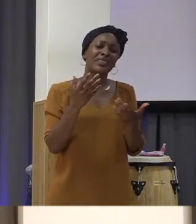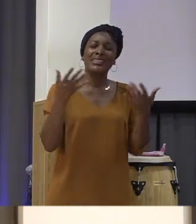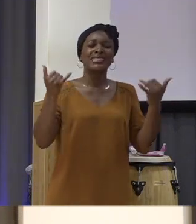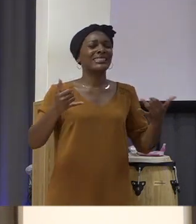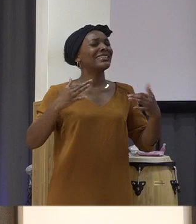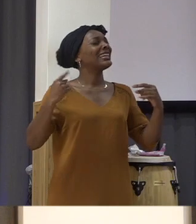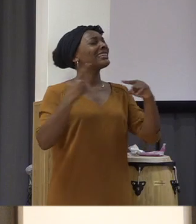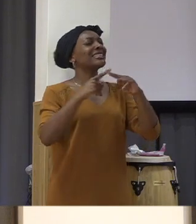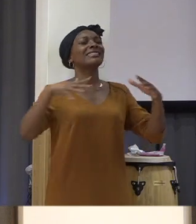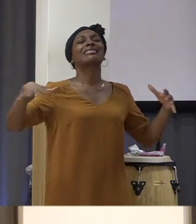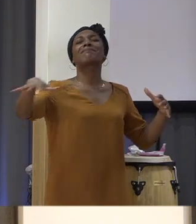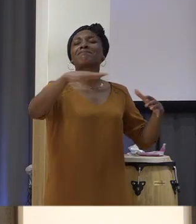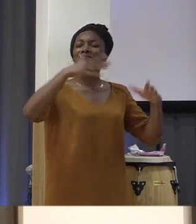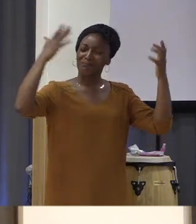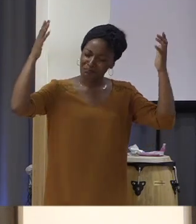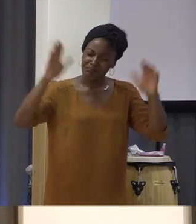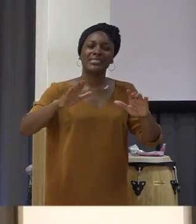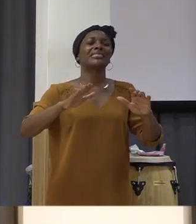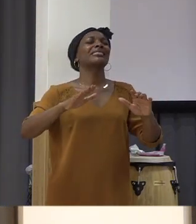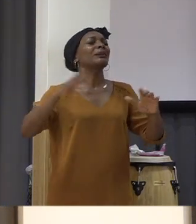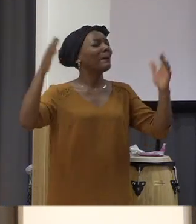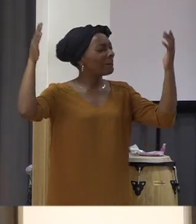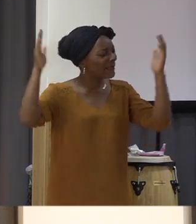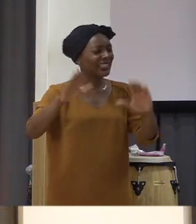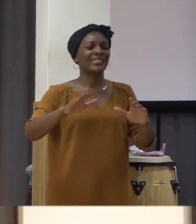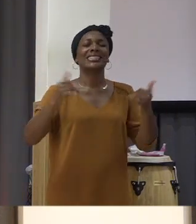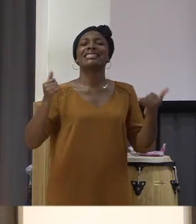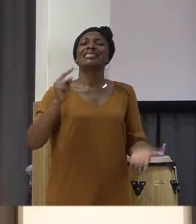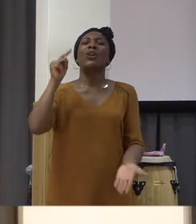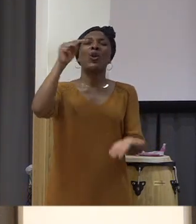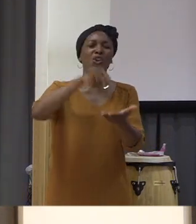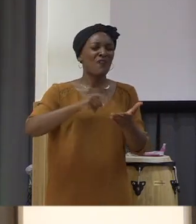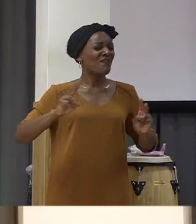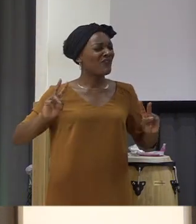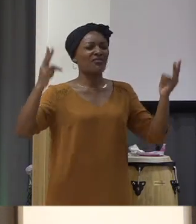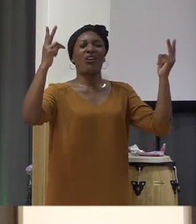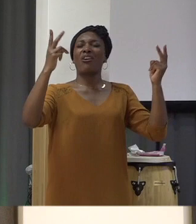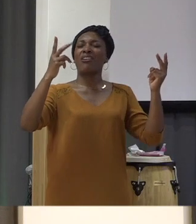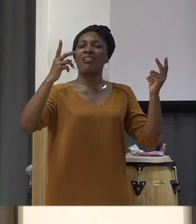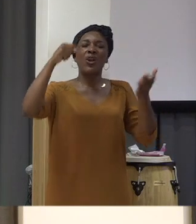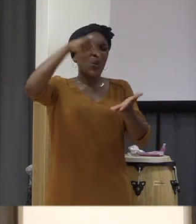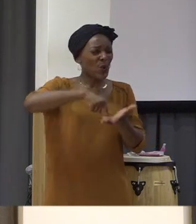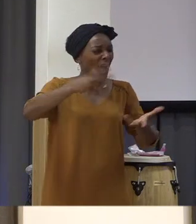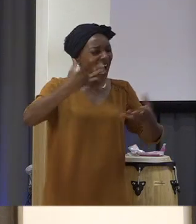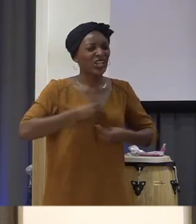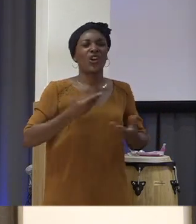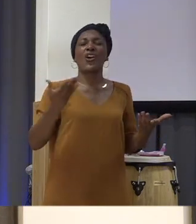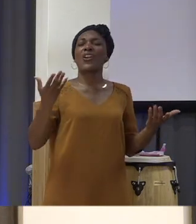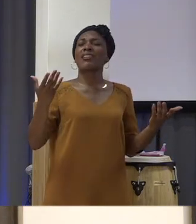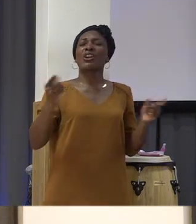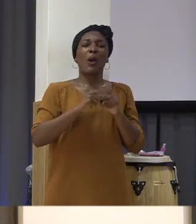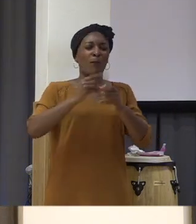cette assemblée, et de permettre qu'elle soit toujours un lieu de vie, un lieu d'accueil, une colonne qui